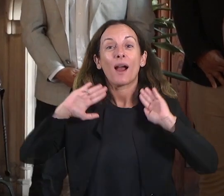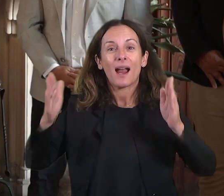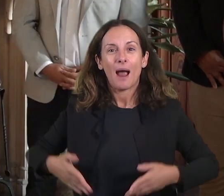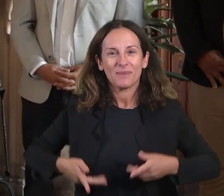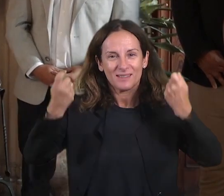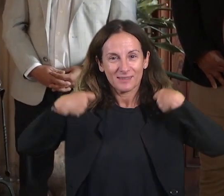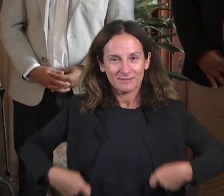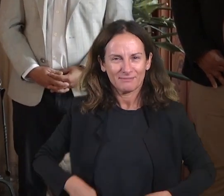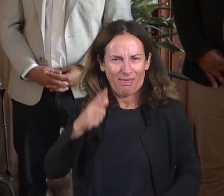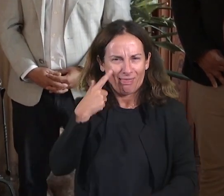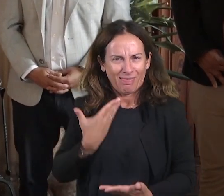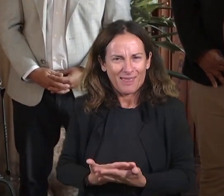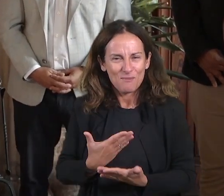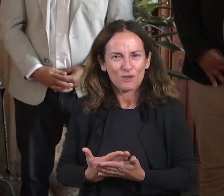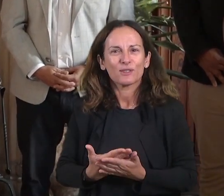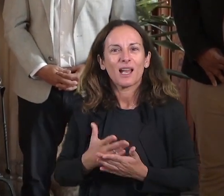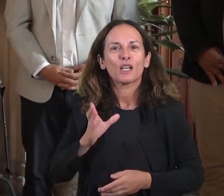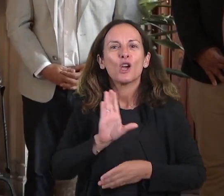aquesta gran participació de la institució.